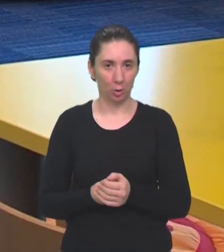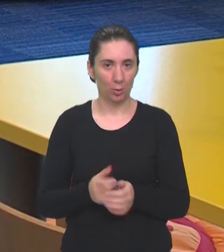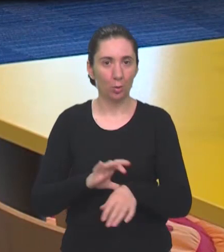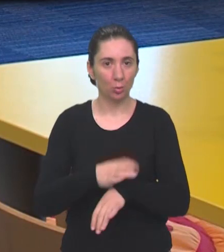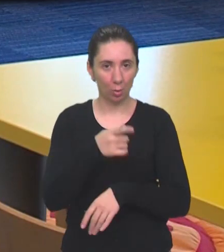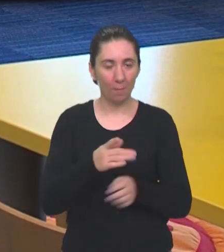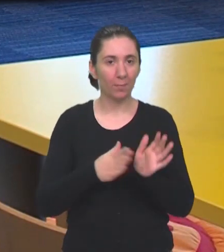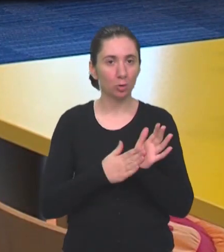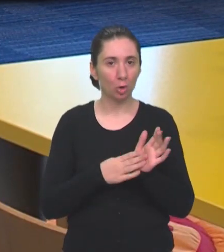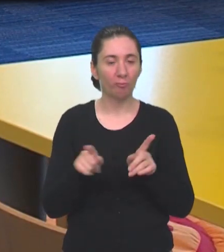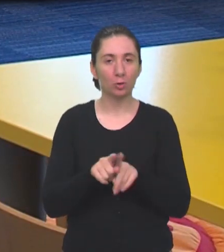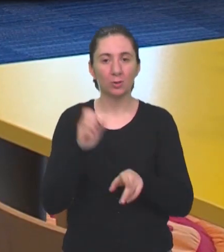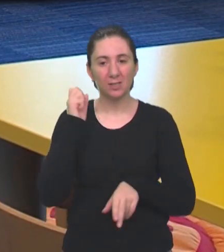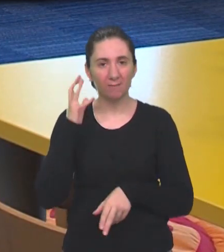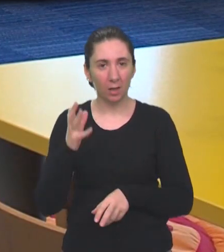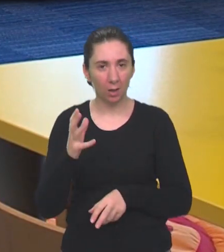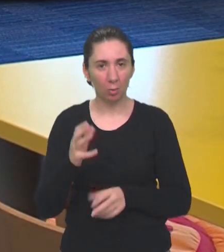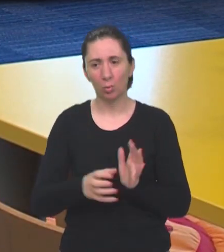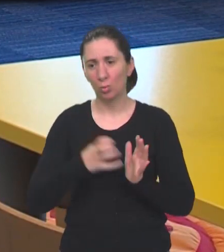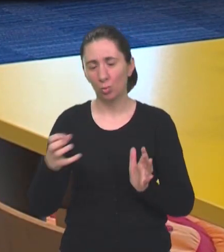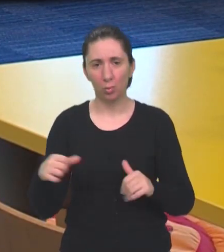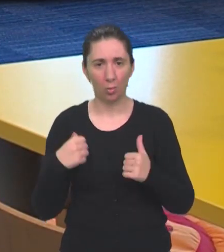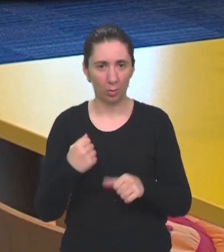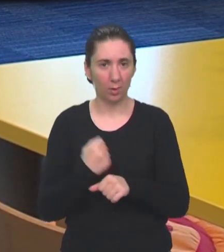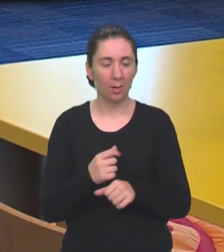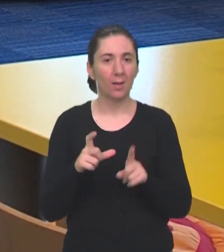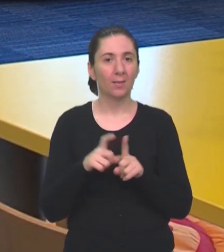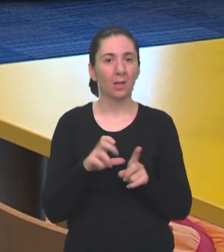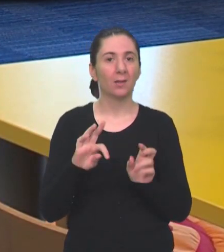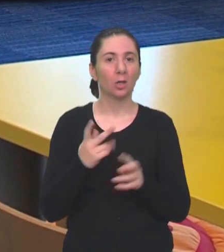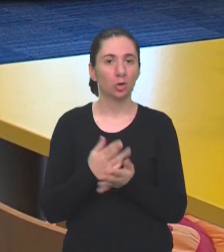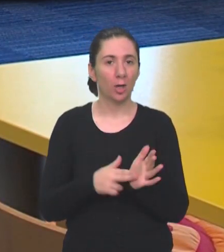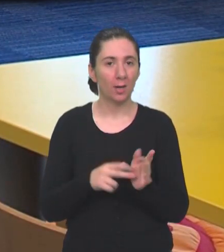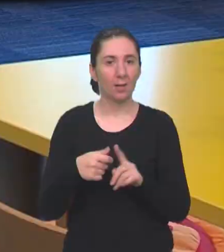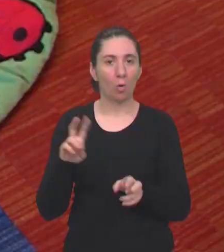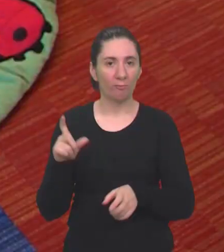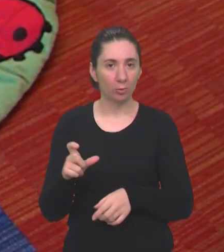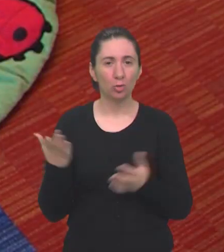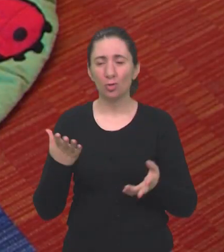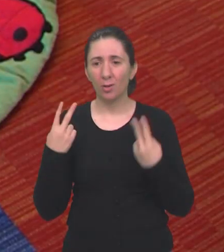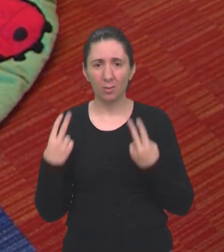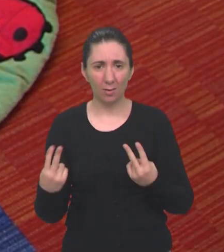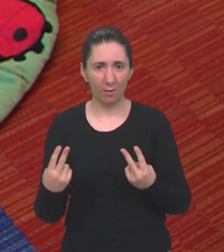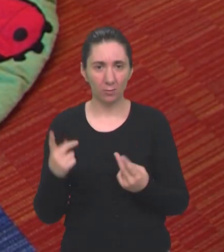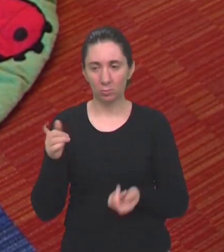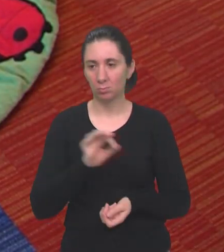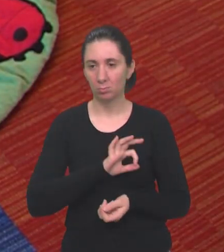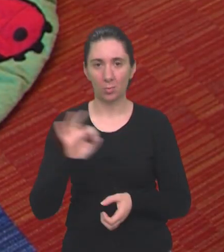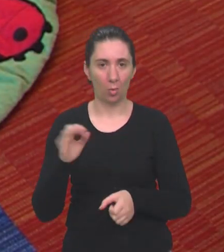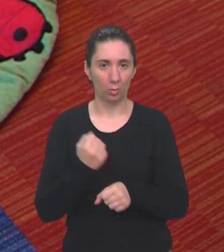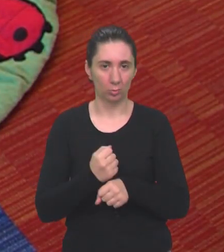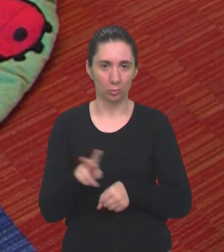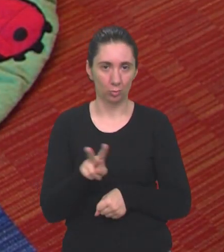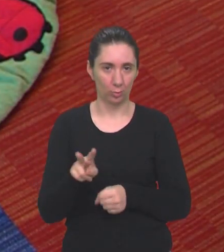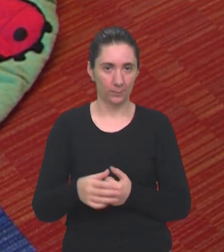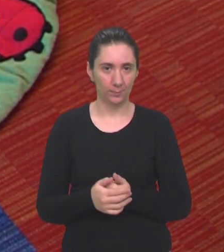S doktoricom Mrđenović tako svakodnevno već dugi niz godina radi Dražen Jaković i ono što je najvažnije, odlično